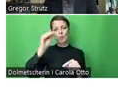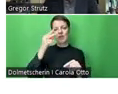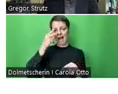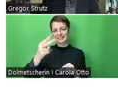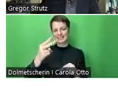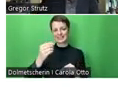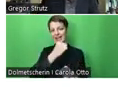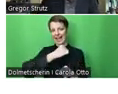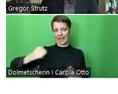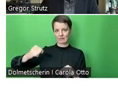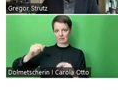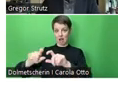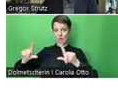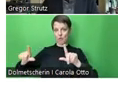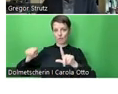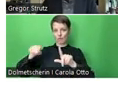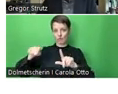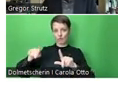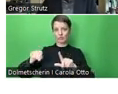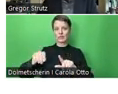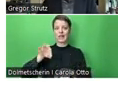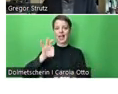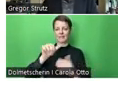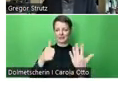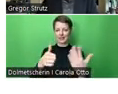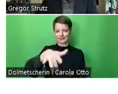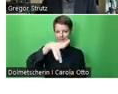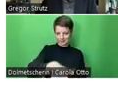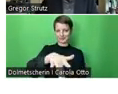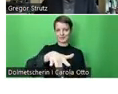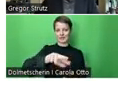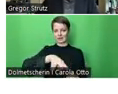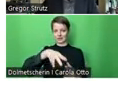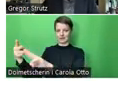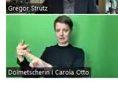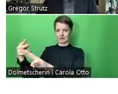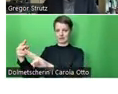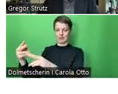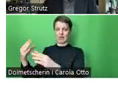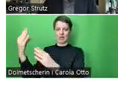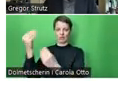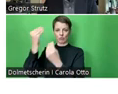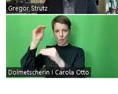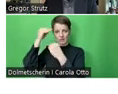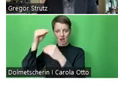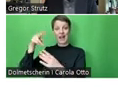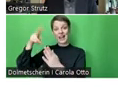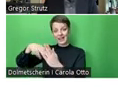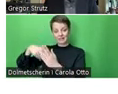rechts aufmachen und mit der Taste F6 dorthin wechseln, und dann kann man Kommentare lesen und auch